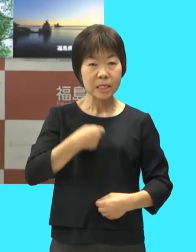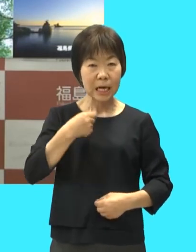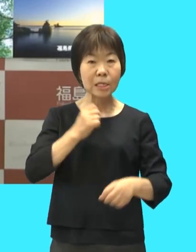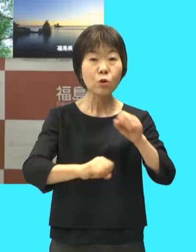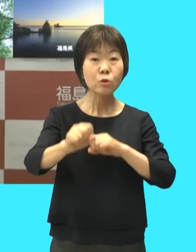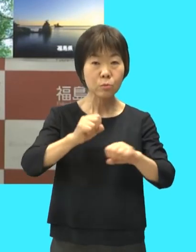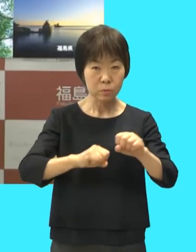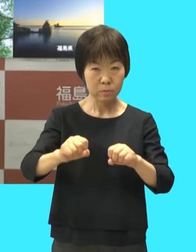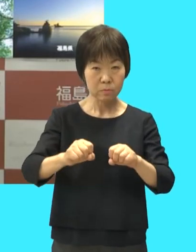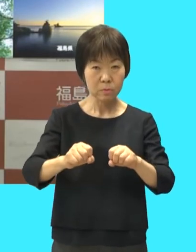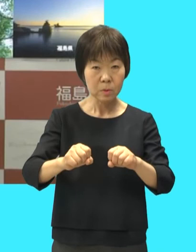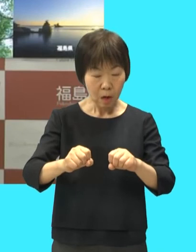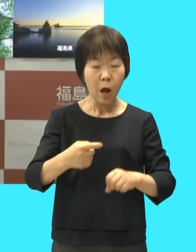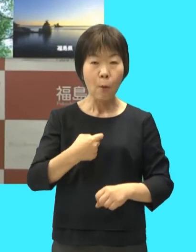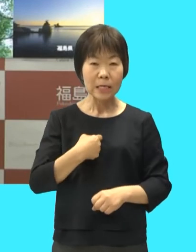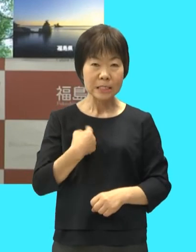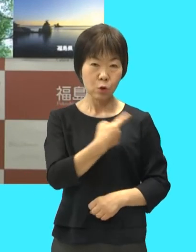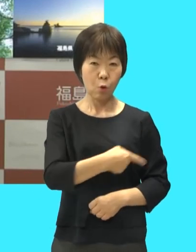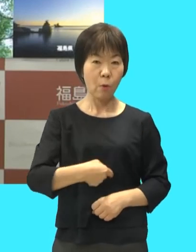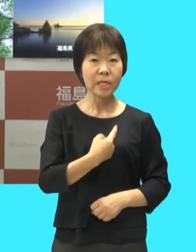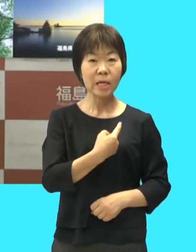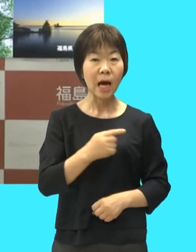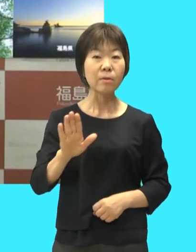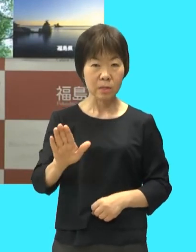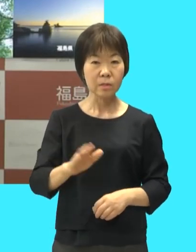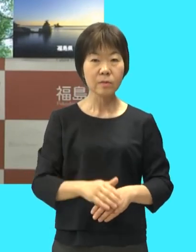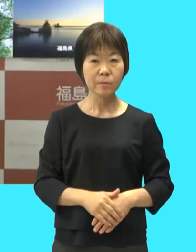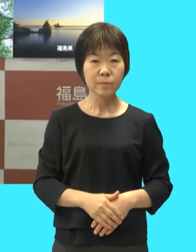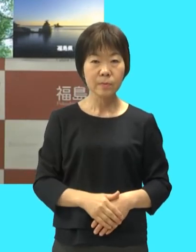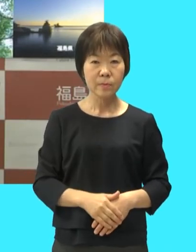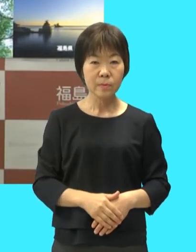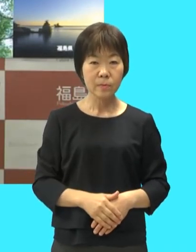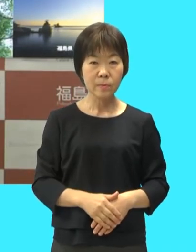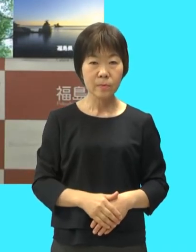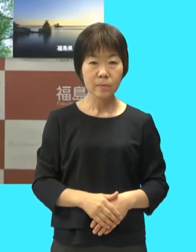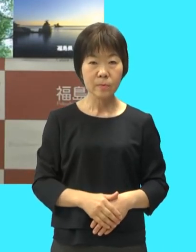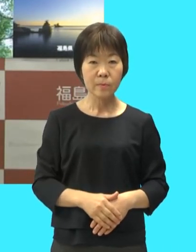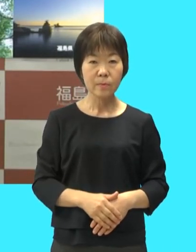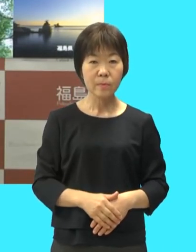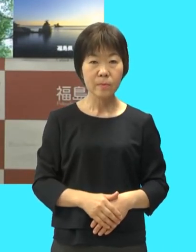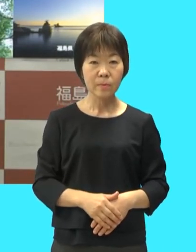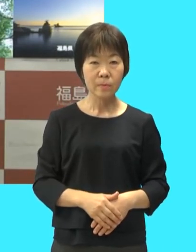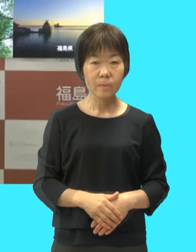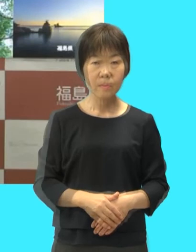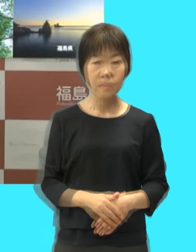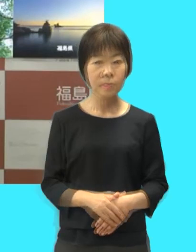取り組む、それが私の率直な思いでございます。 他にございますか。